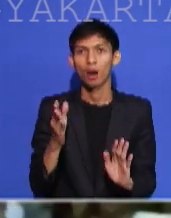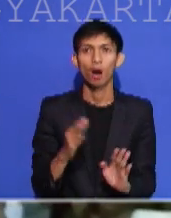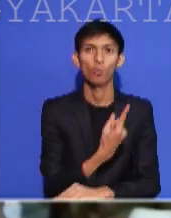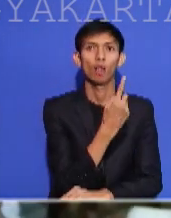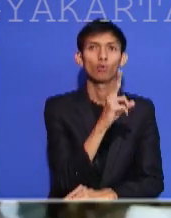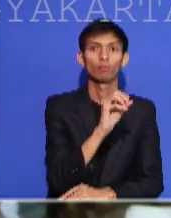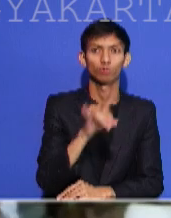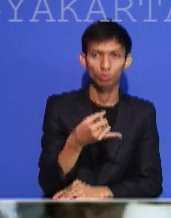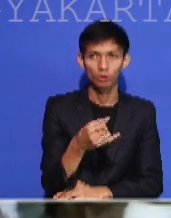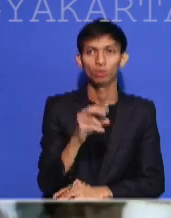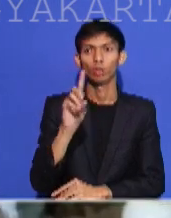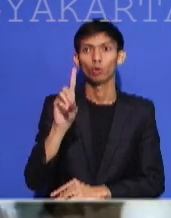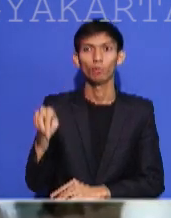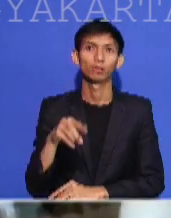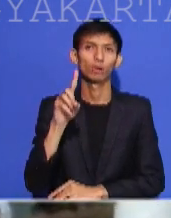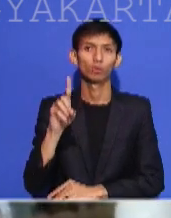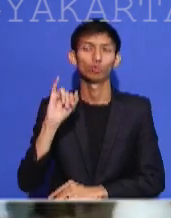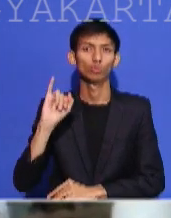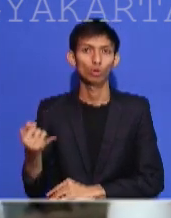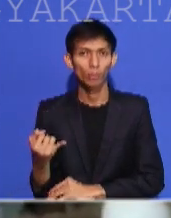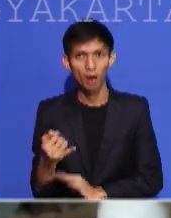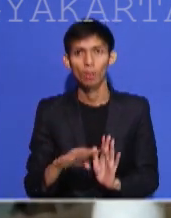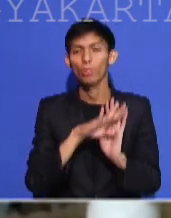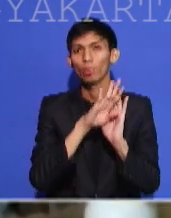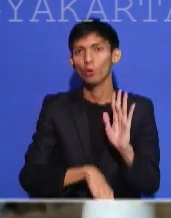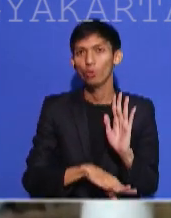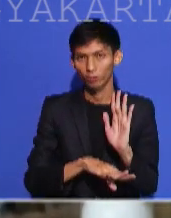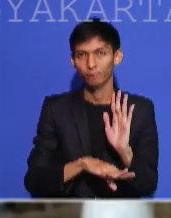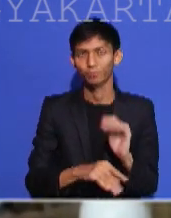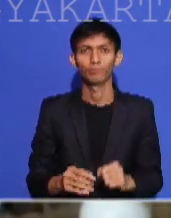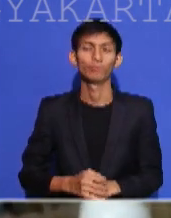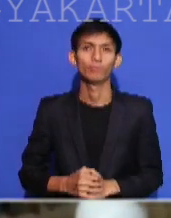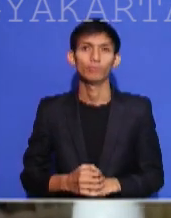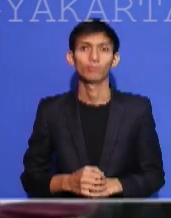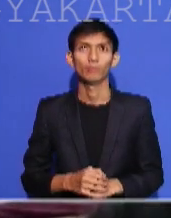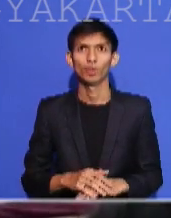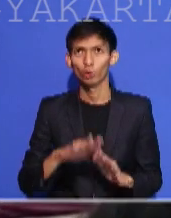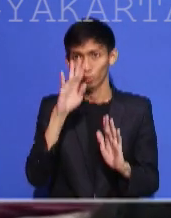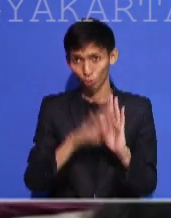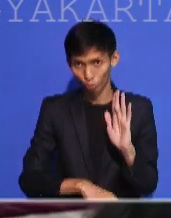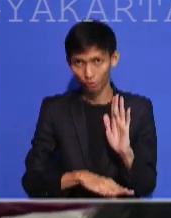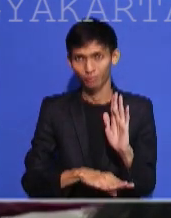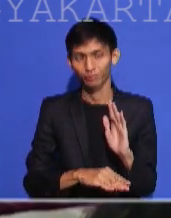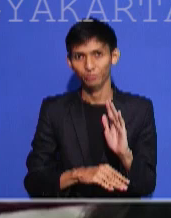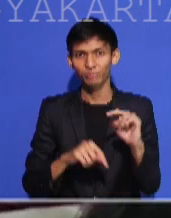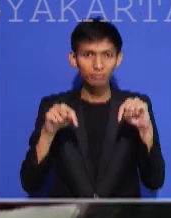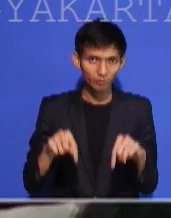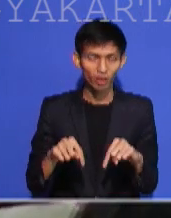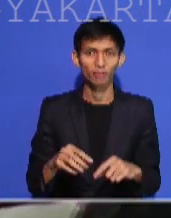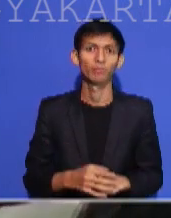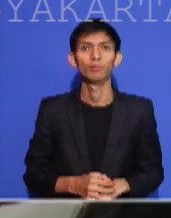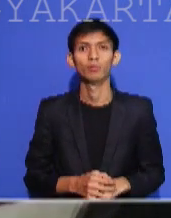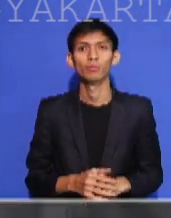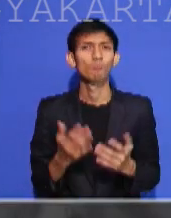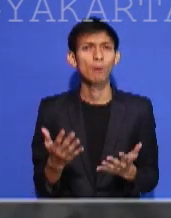menjadi 1.00 sekian Jadi turunnya luar biasa selain berpotensi